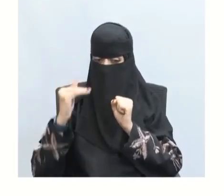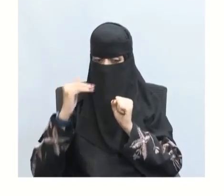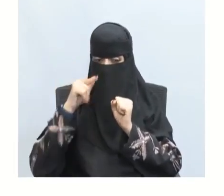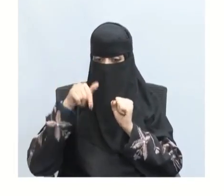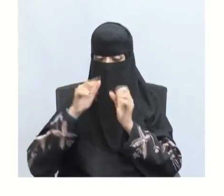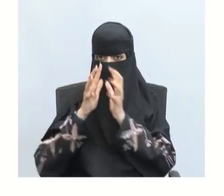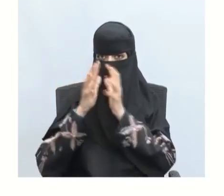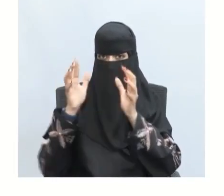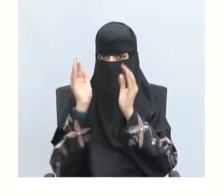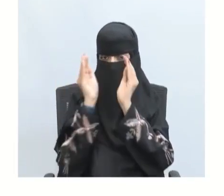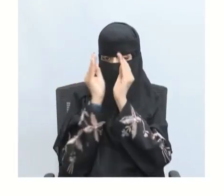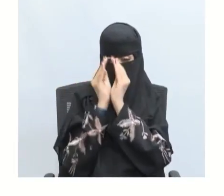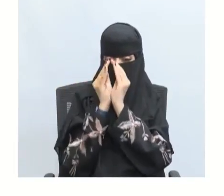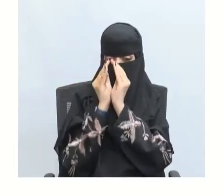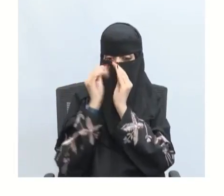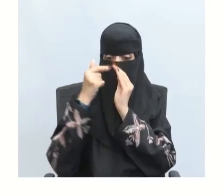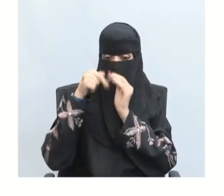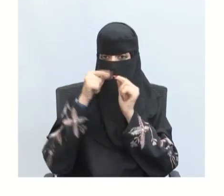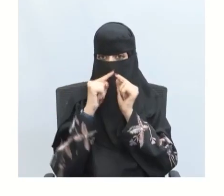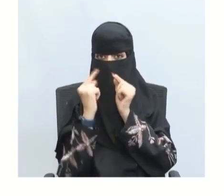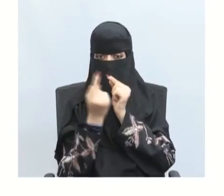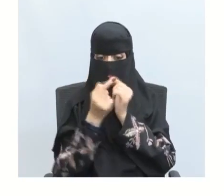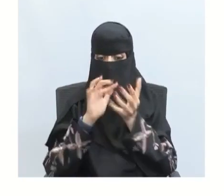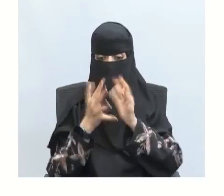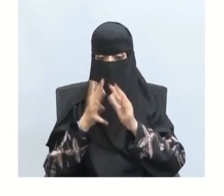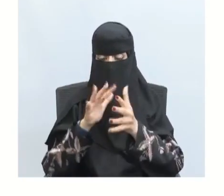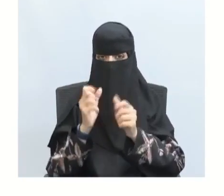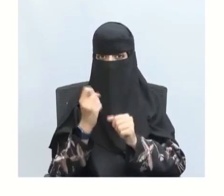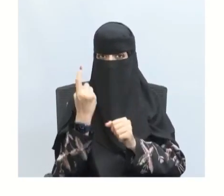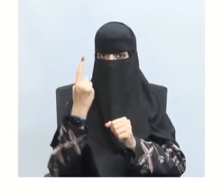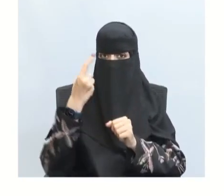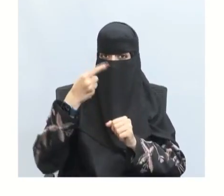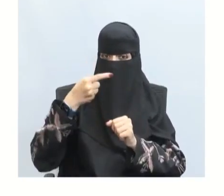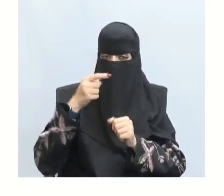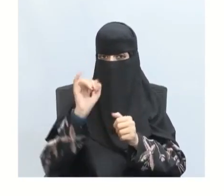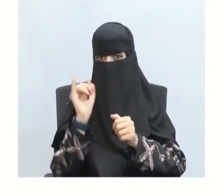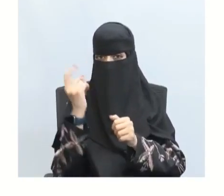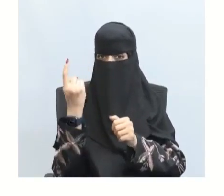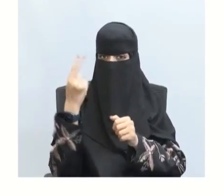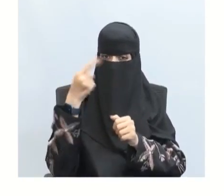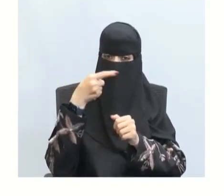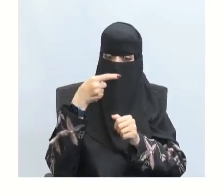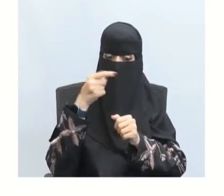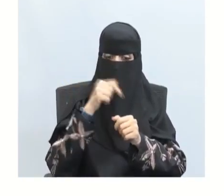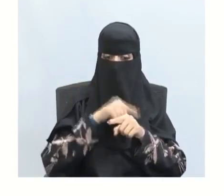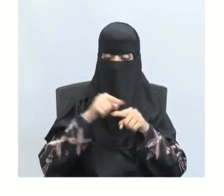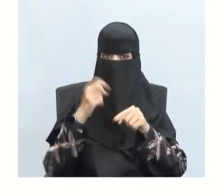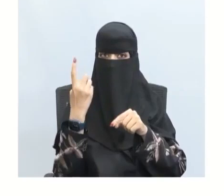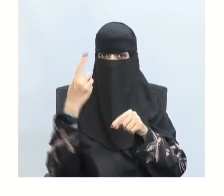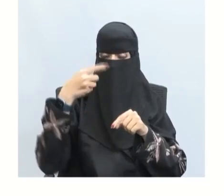منخفض وحجم صغير جدا بقطر يتراوح من عده الاف الى